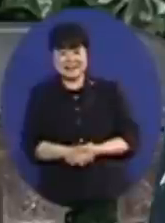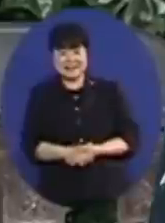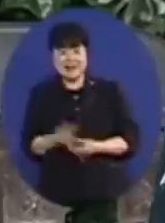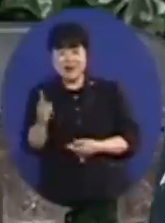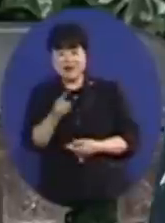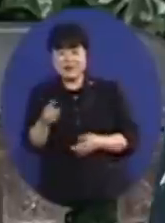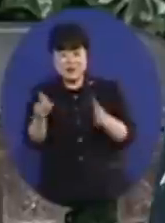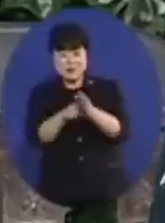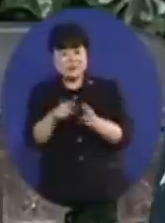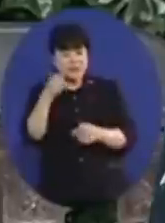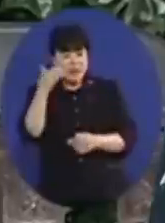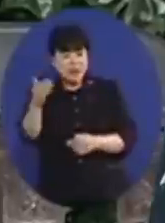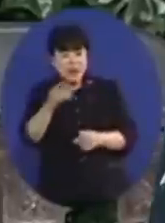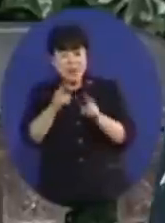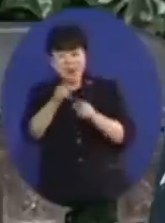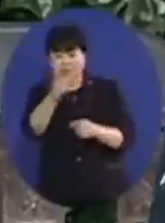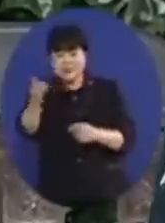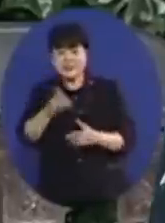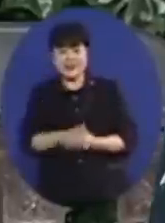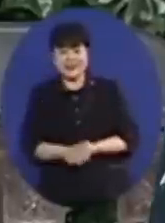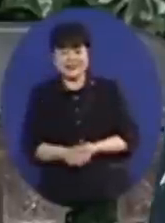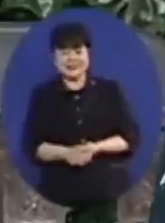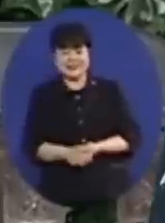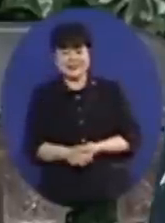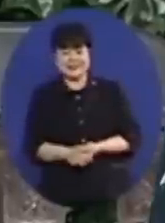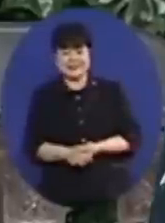어떤 것을 믿어요 어떤 것을 말씀하세요